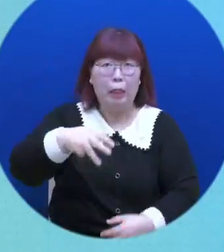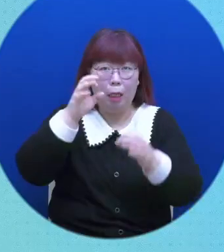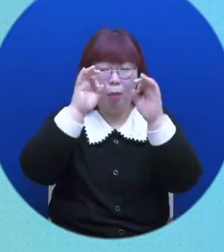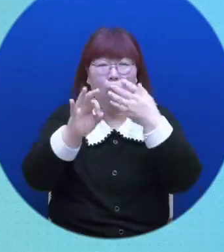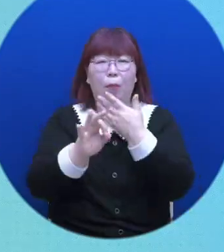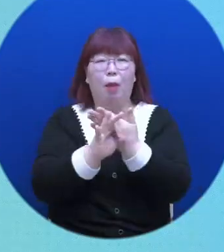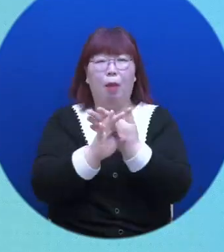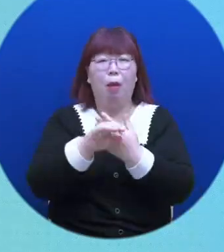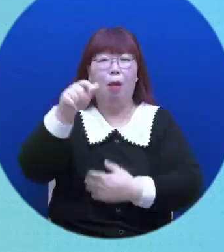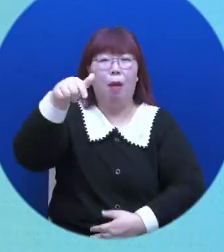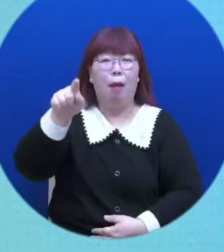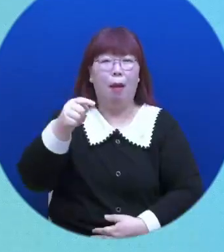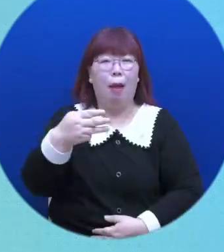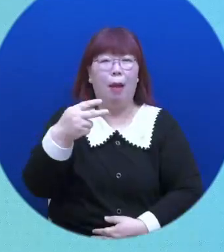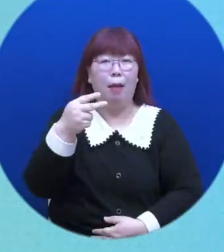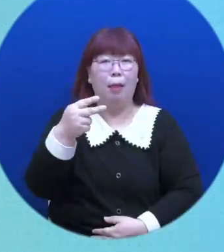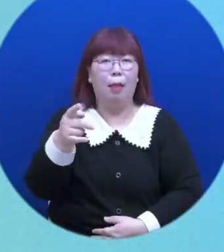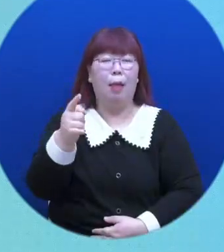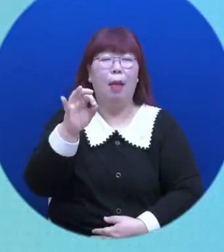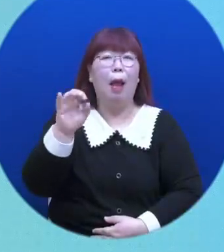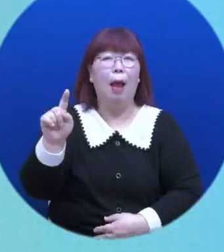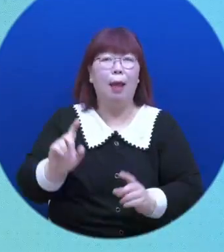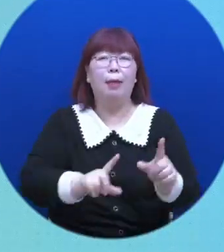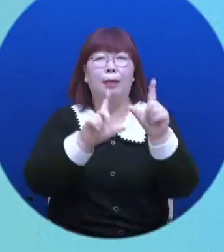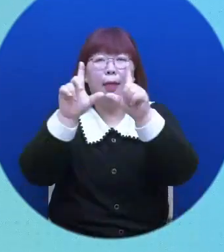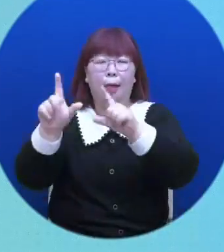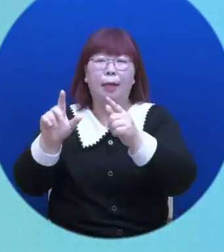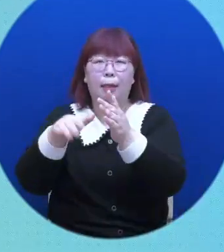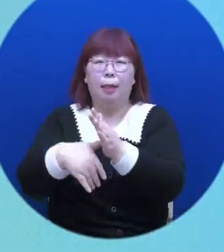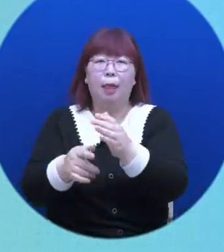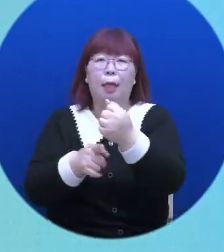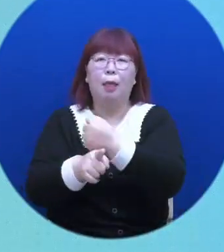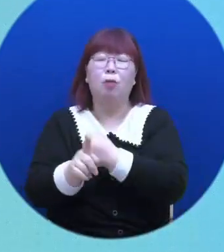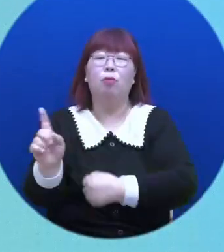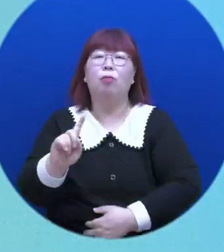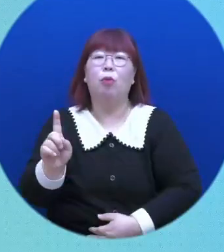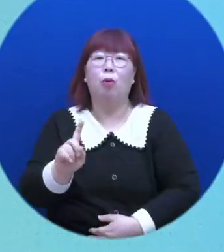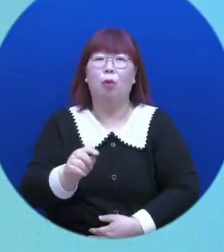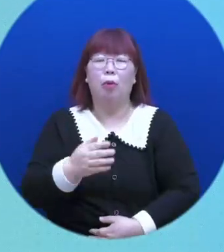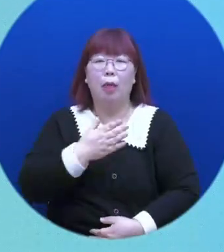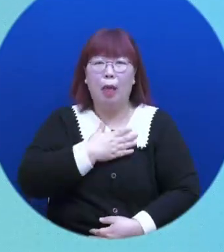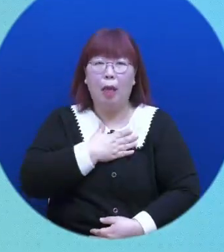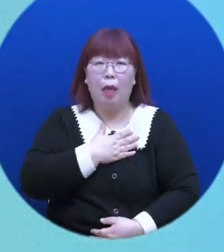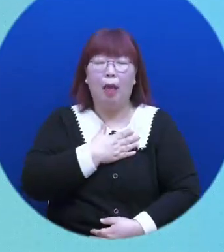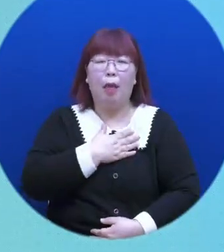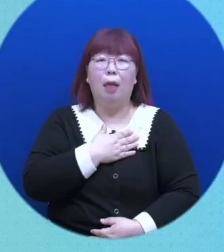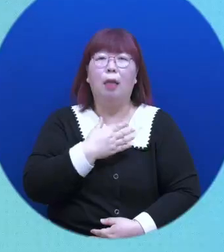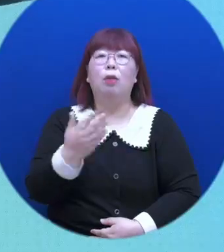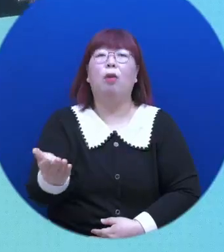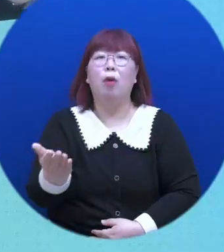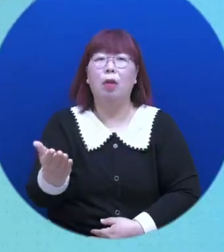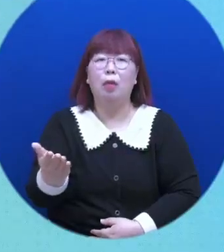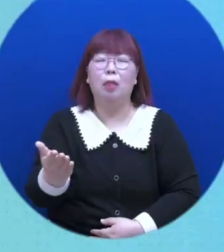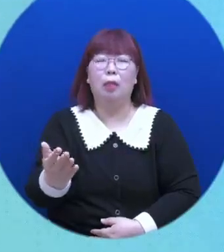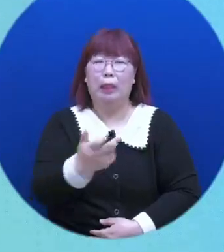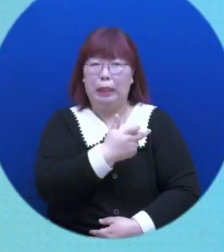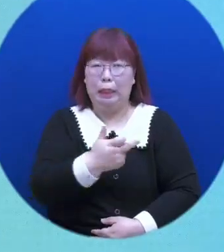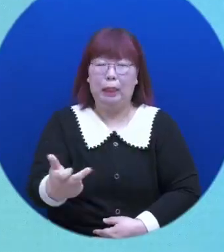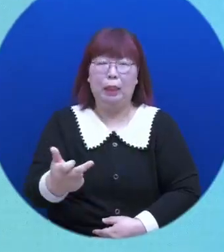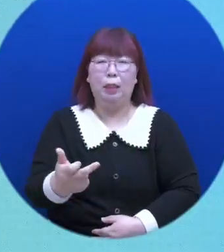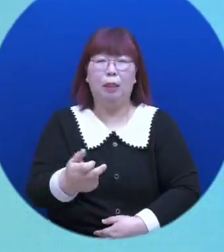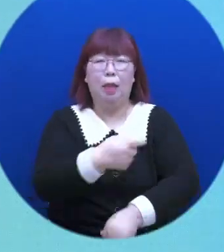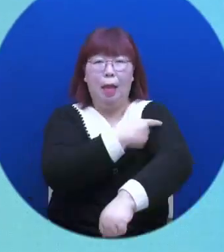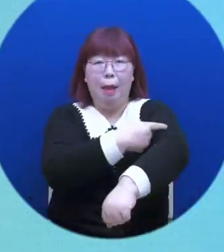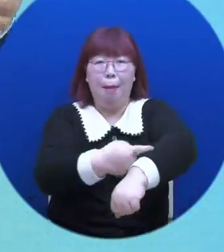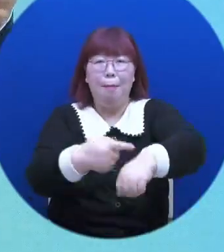살고 있는 아브라함을 불러낼 때 이유를 무엇이라고? 내가 너희들을 큰 민족 되게